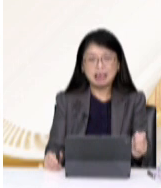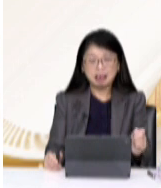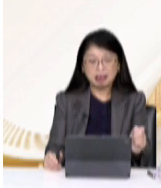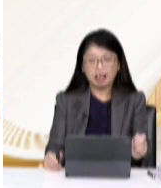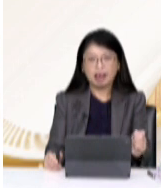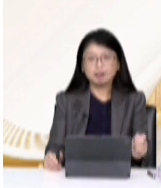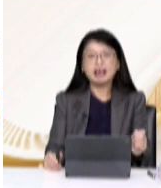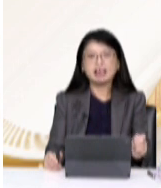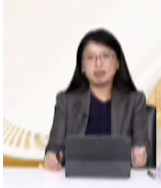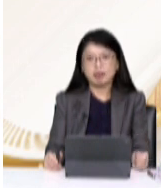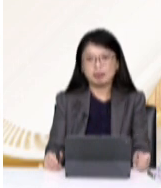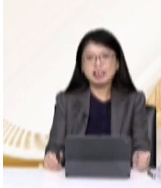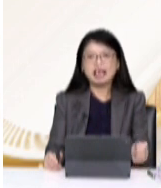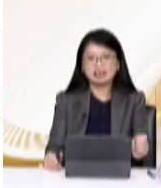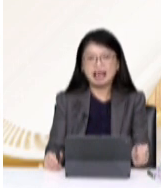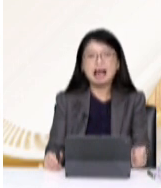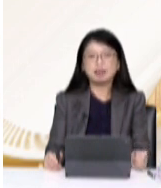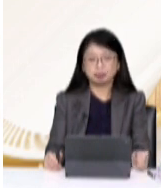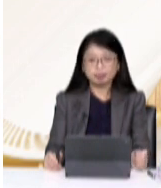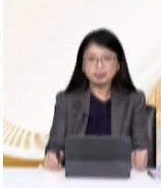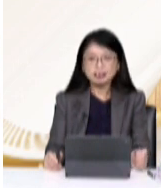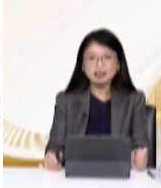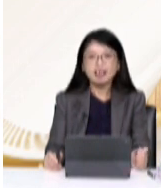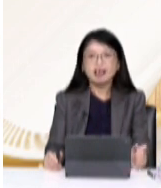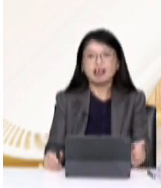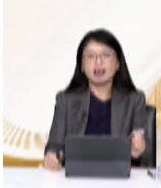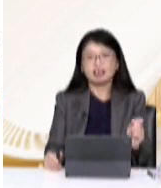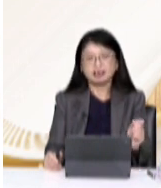ที่มีอำนาจในการปรับเป็นพินัยทราบ